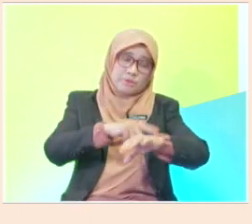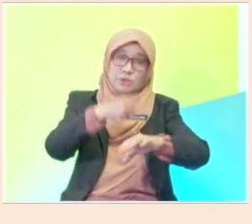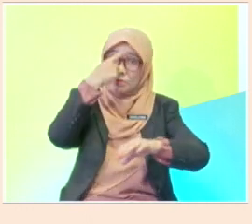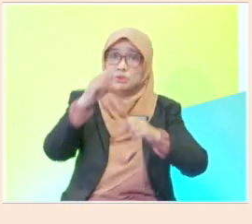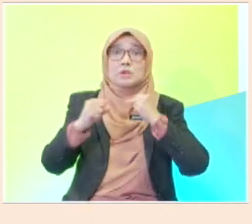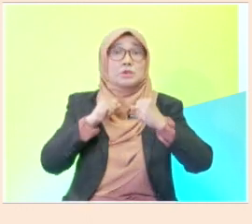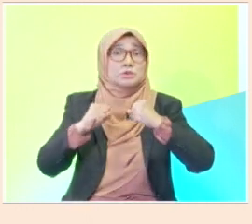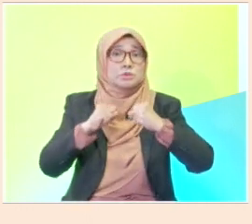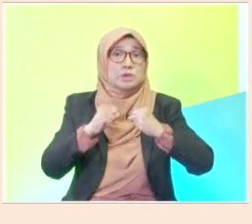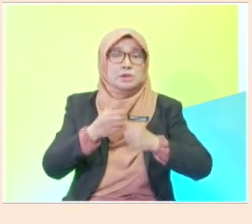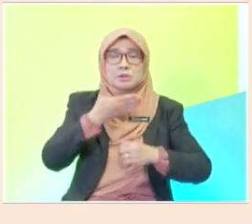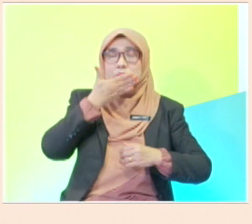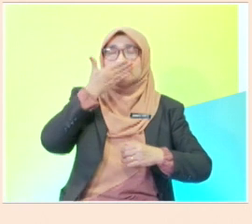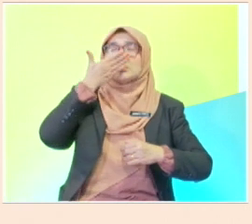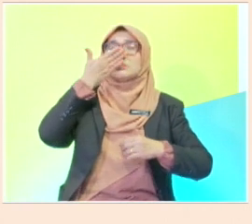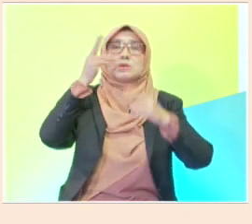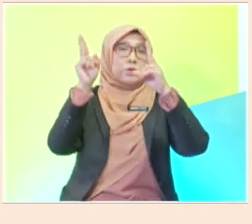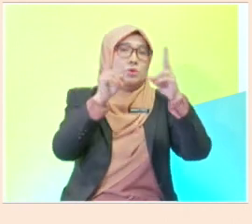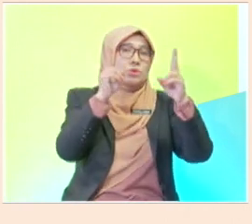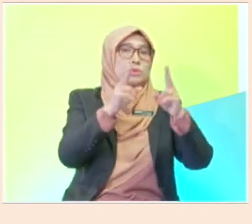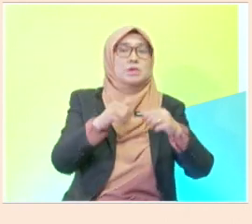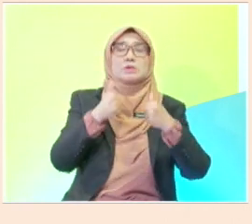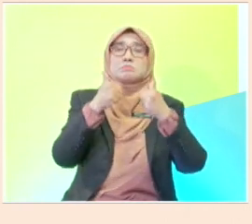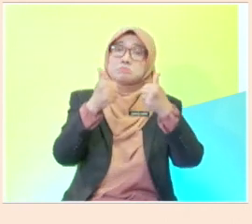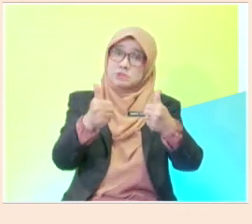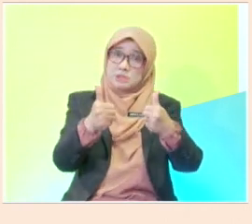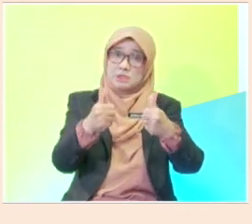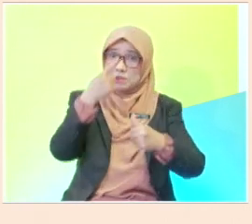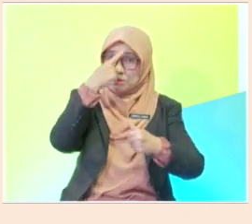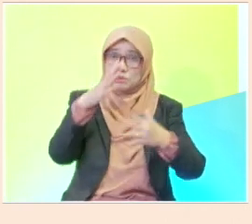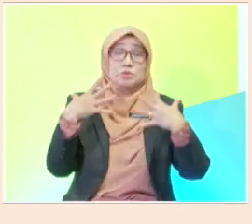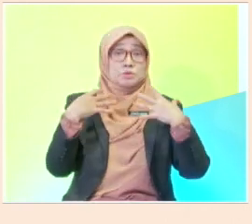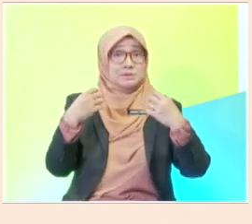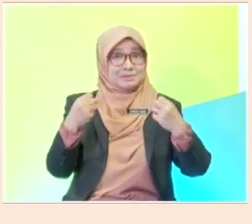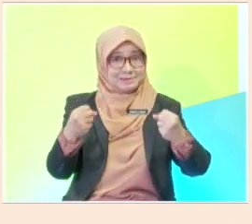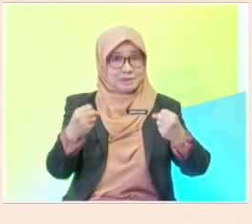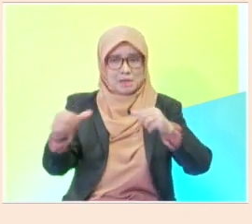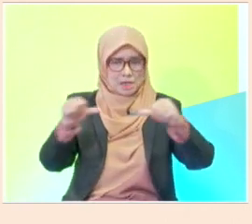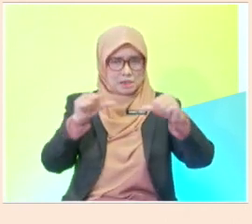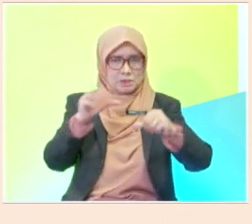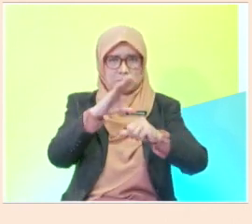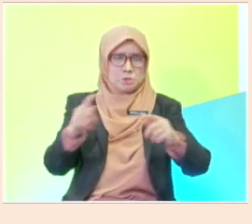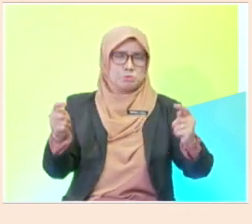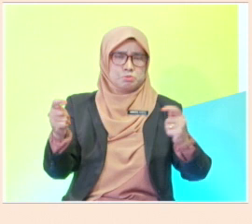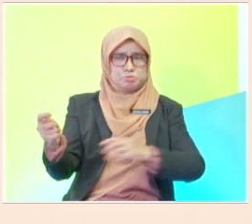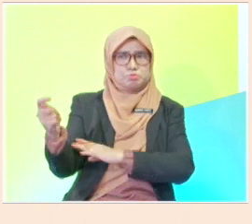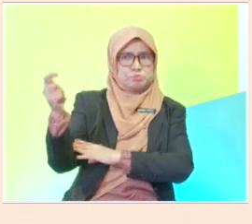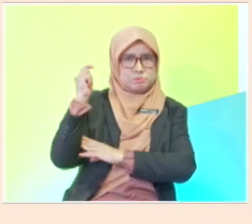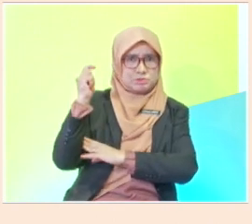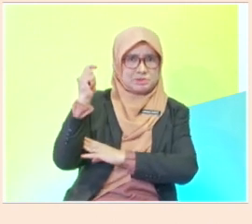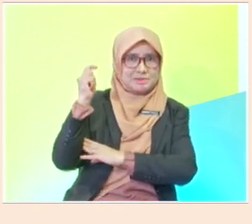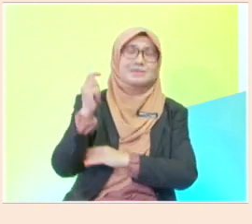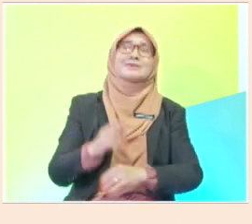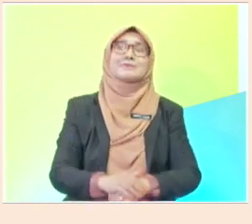dan menghirup udara yang segar supaya badan kita sentiasa sehat, gembira. Sentiasa aktif dan bertenaga. Bila aktif, badan kita